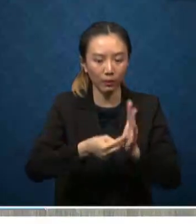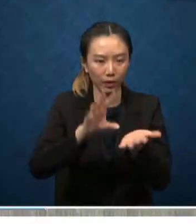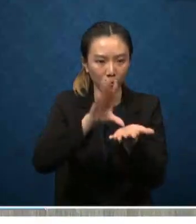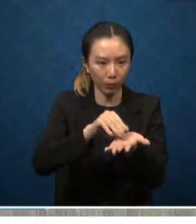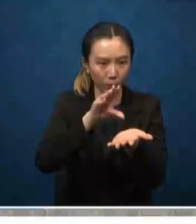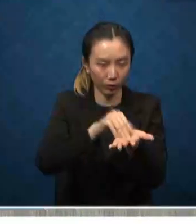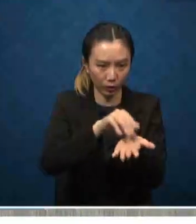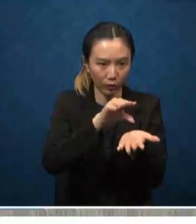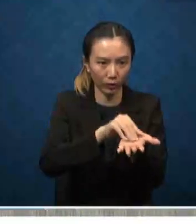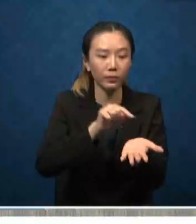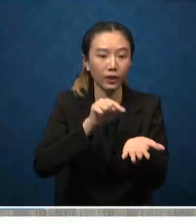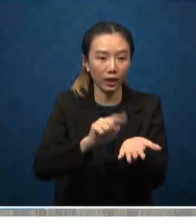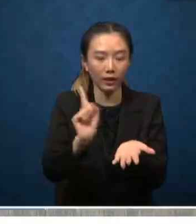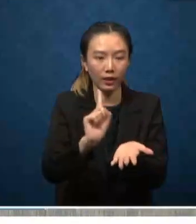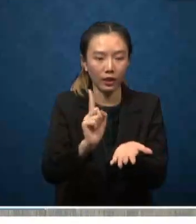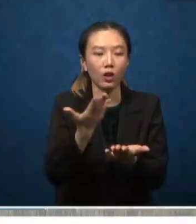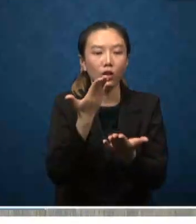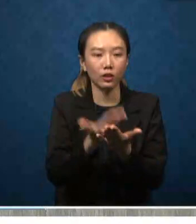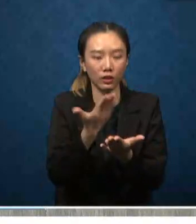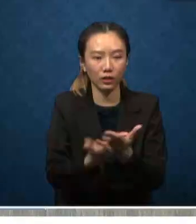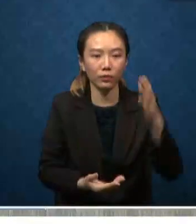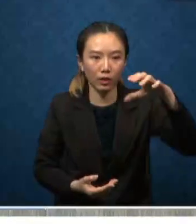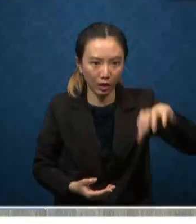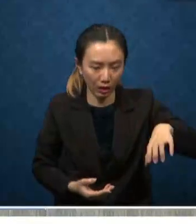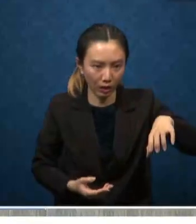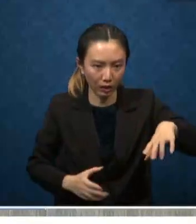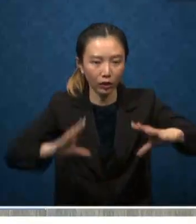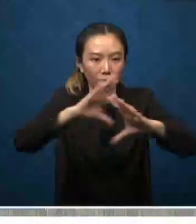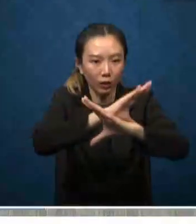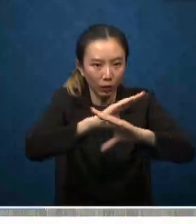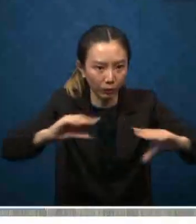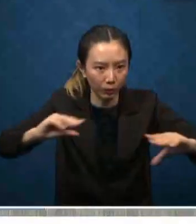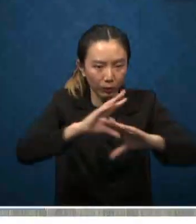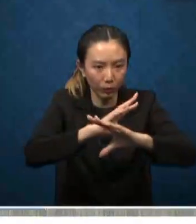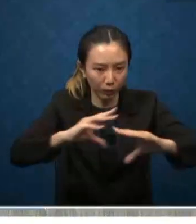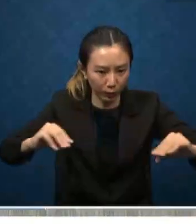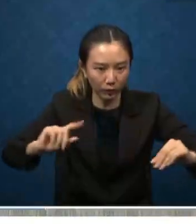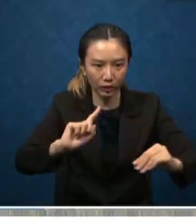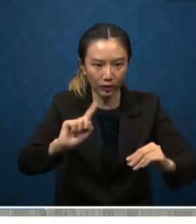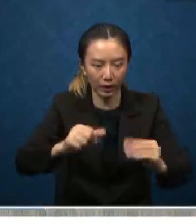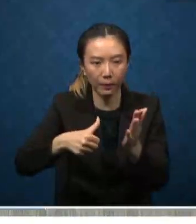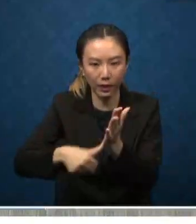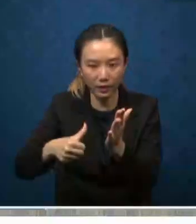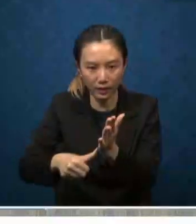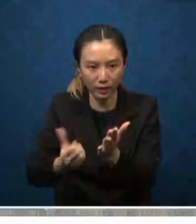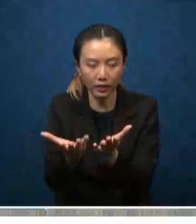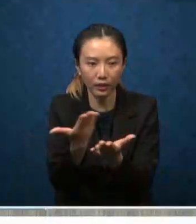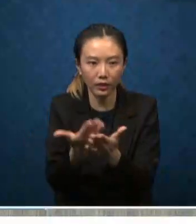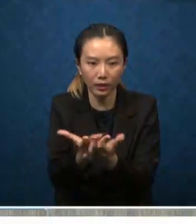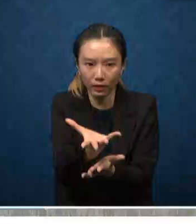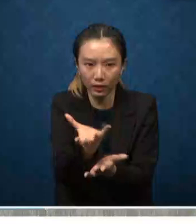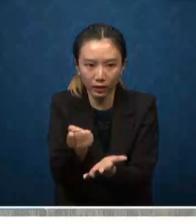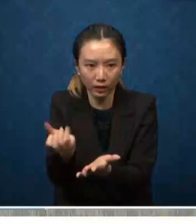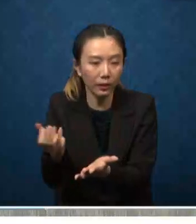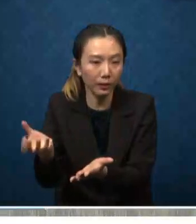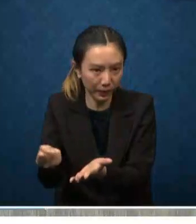รวบรวมโดยสถาบันการเงินไปยังหน่วยงานจัดเก็บภาษีและข้อมูลนั้น